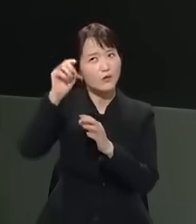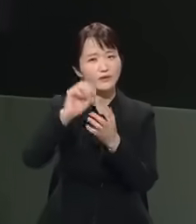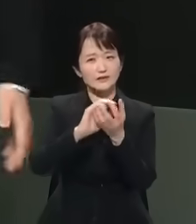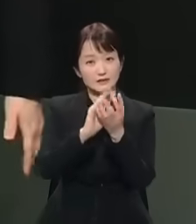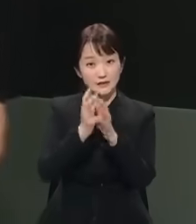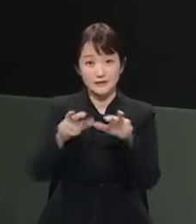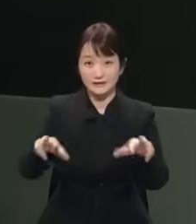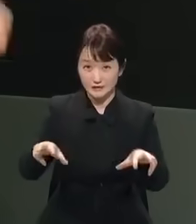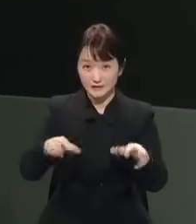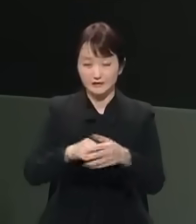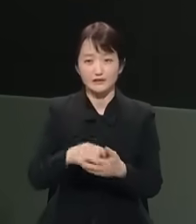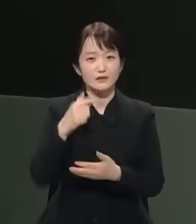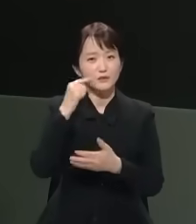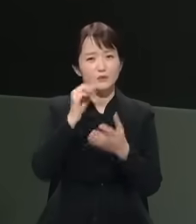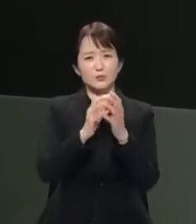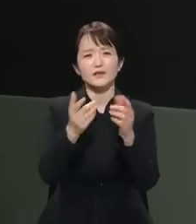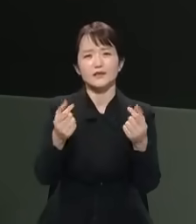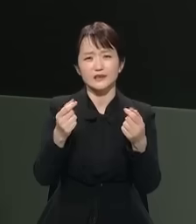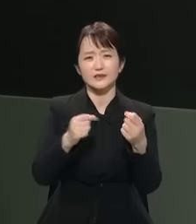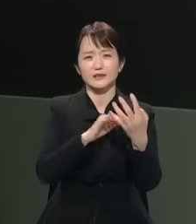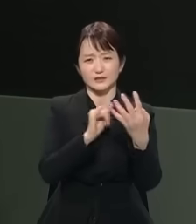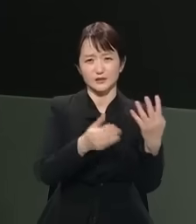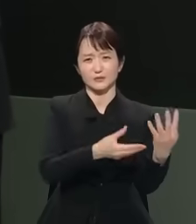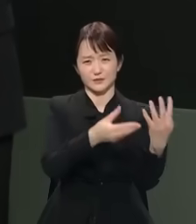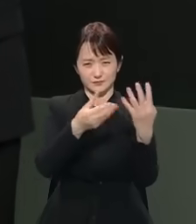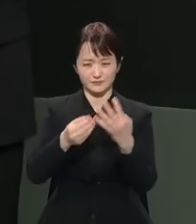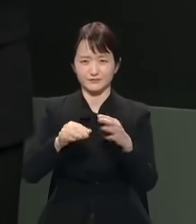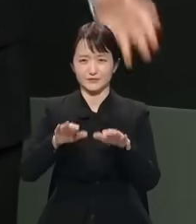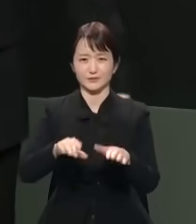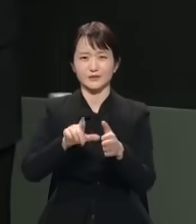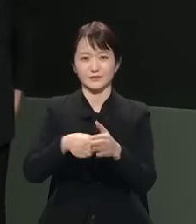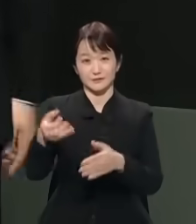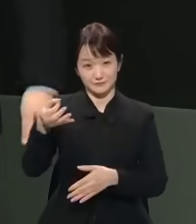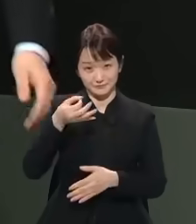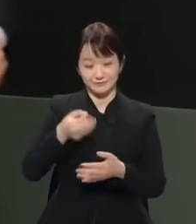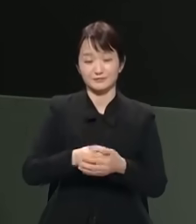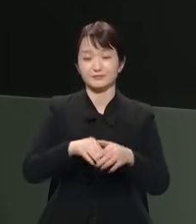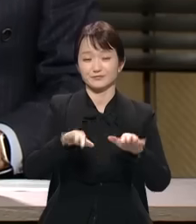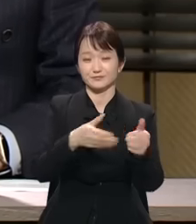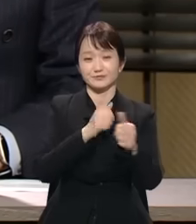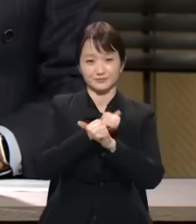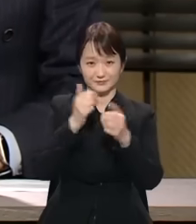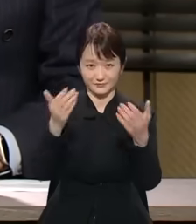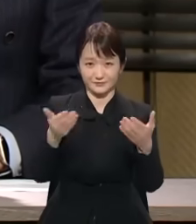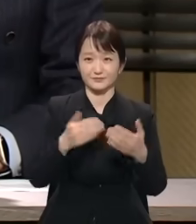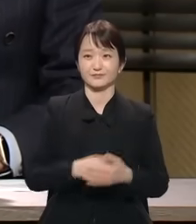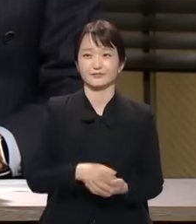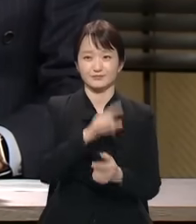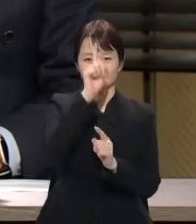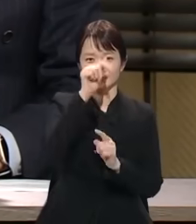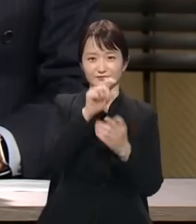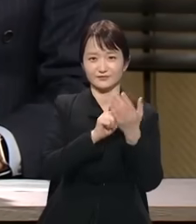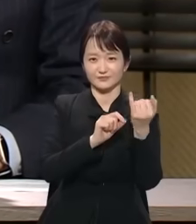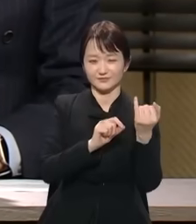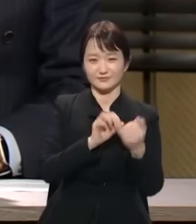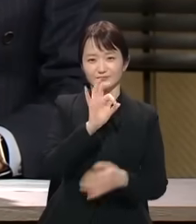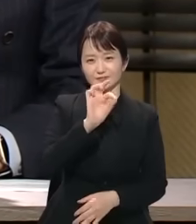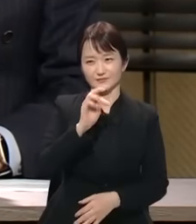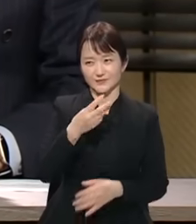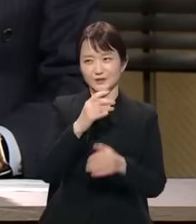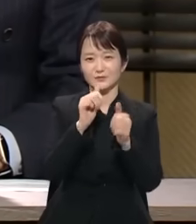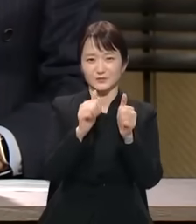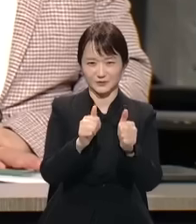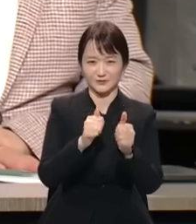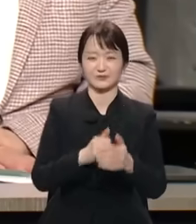시간 벚꽃 같은 네 명의 출연자와 함께 이 시간 하시죠. 자, 오늘 출연자 소개 올리겠습니다. 예, 이자연 기자, 양지열